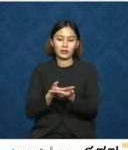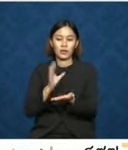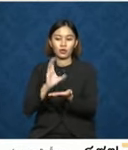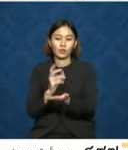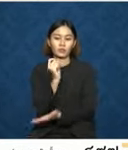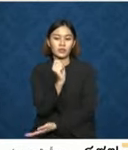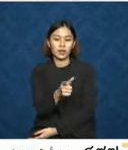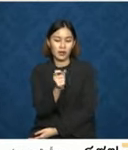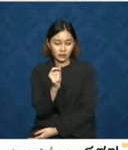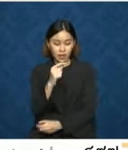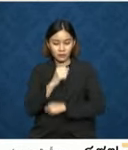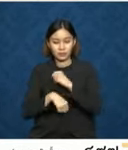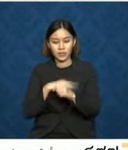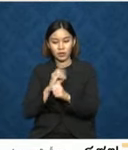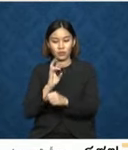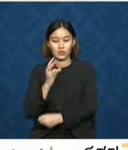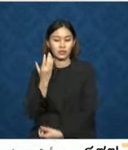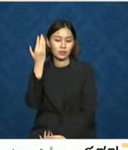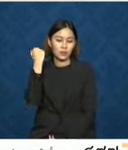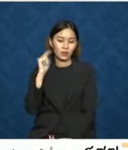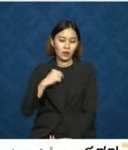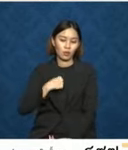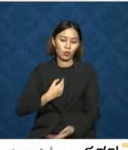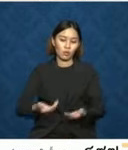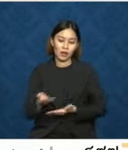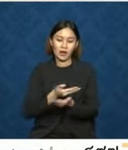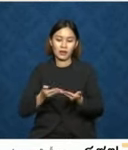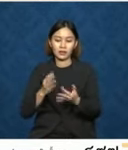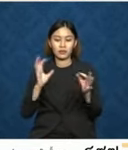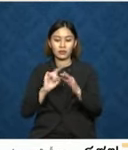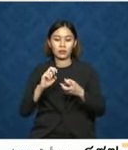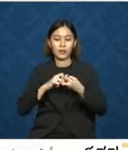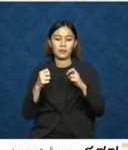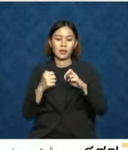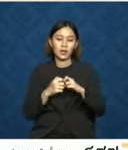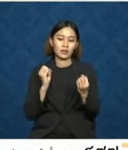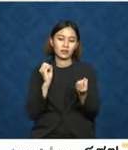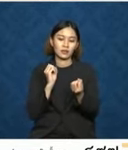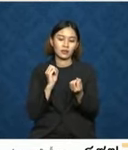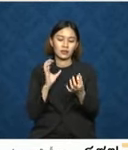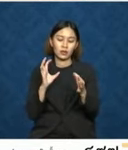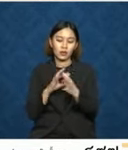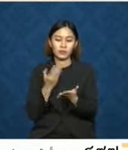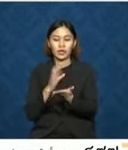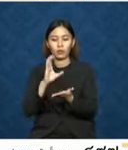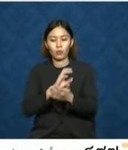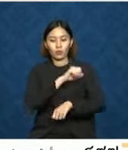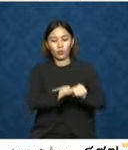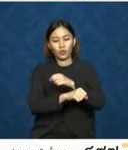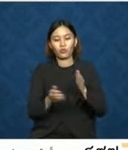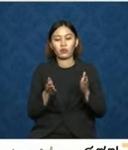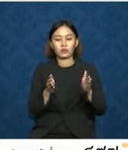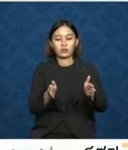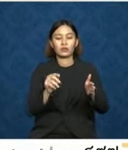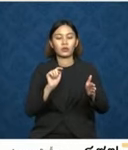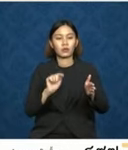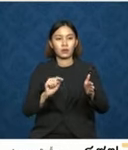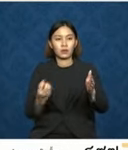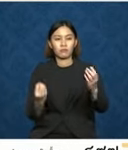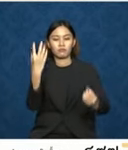เอ่อปี 67ที่ผ่านมาผมหารอไปเรื่องปัญหาการใช้เข้ามาและปัญหาการก่อสร้างถนนในพื้นที่ป่า